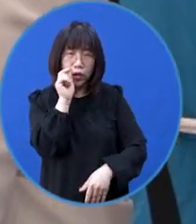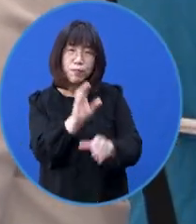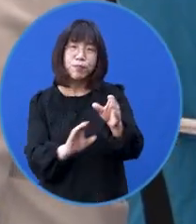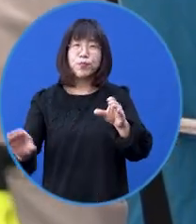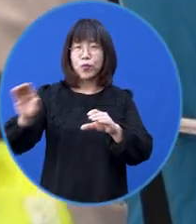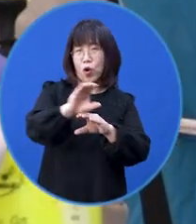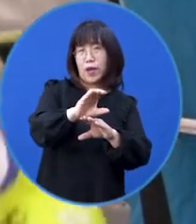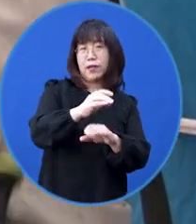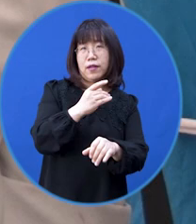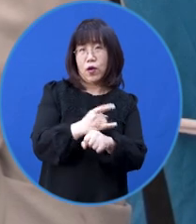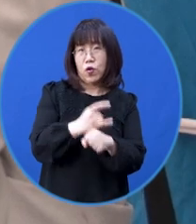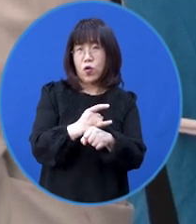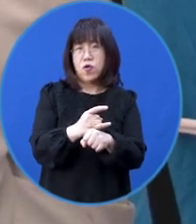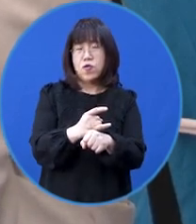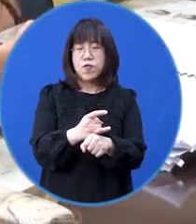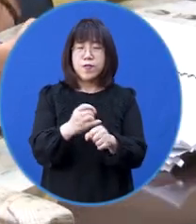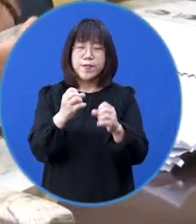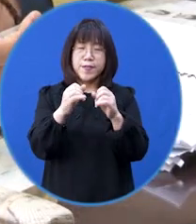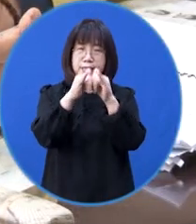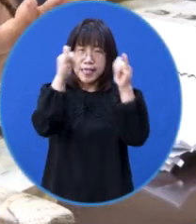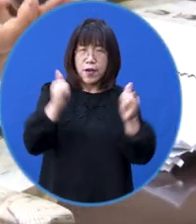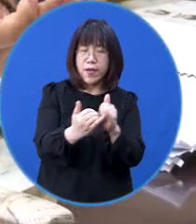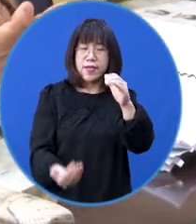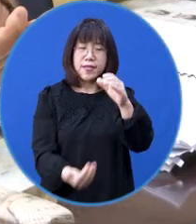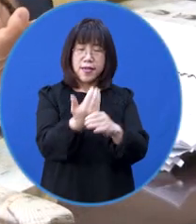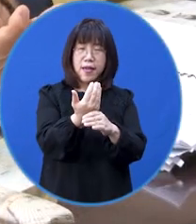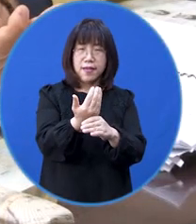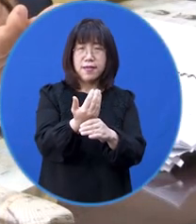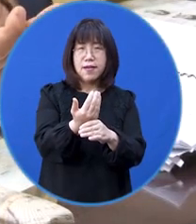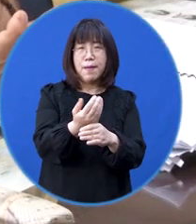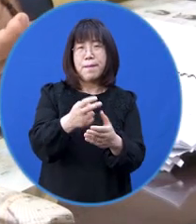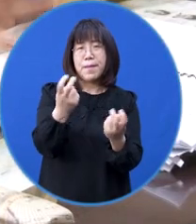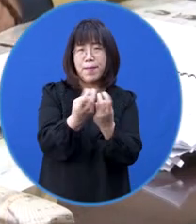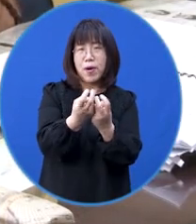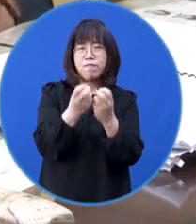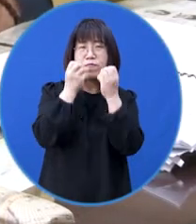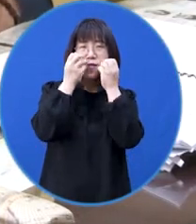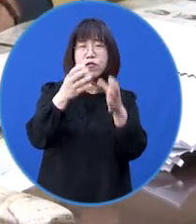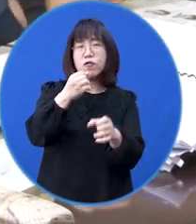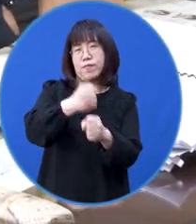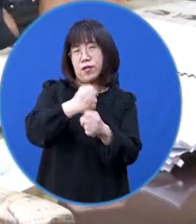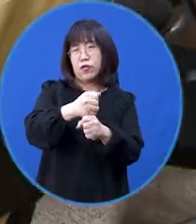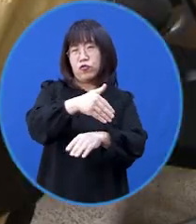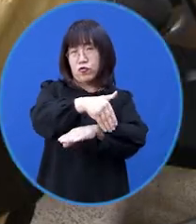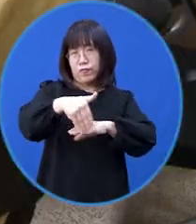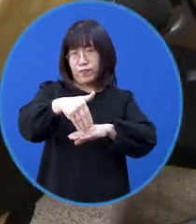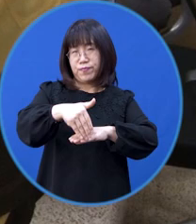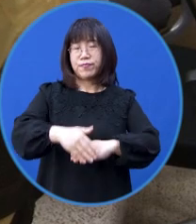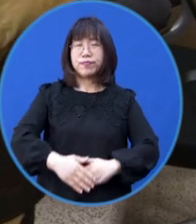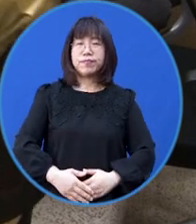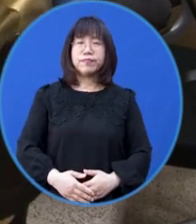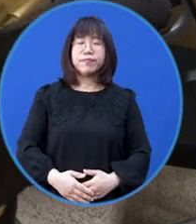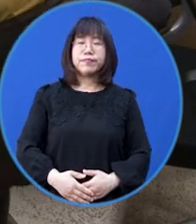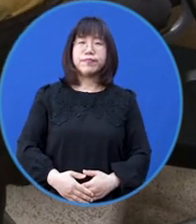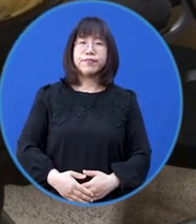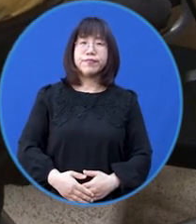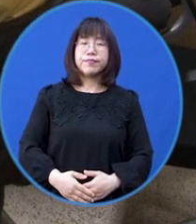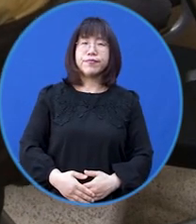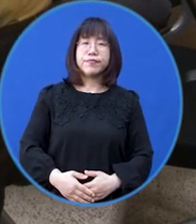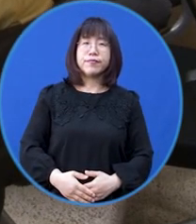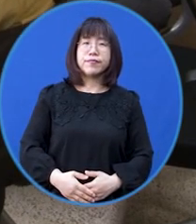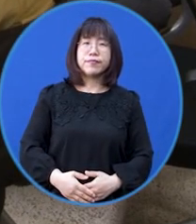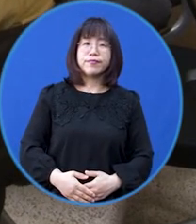대처해왔던 과정과 사례 등을 바탕으로 미흡했던 부분을 보완하는 등 사회 재난 매뉴얼을 재정비하고 있습니다.